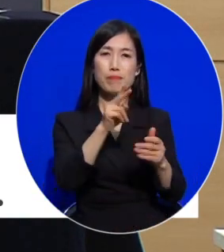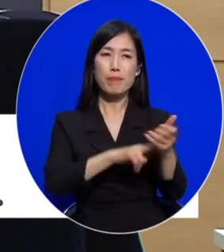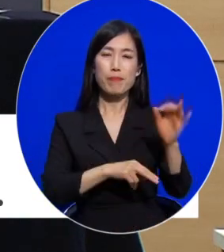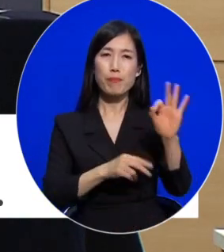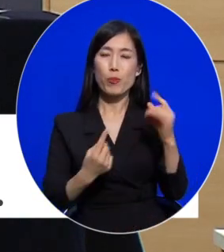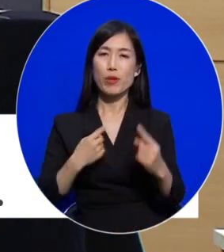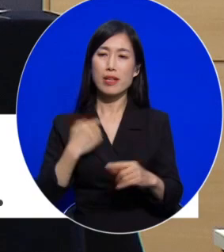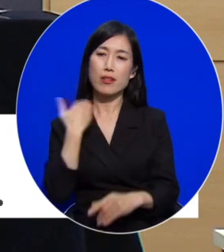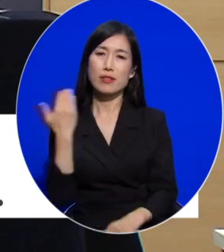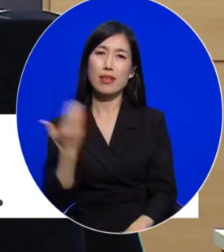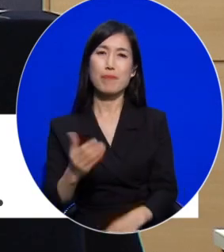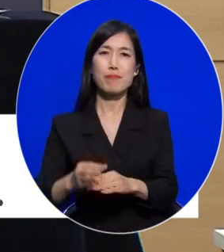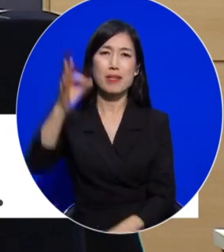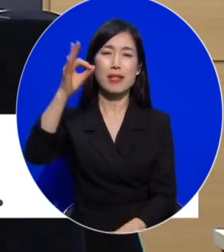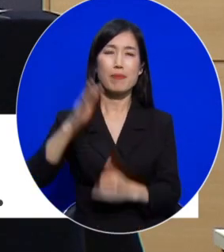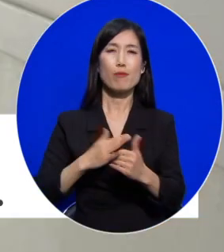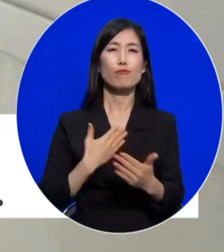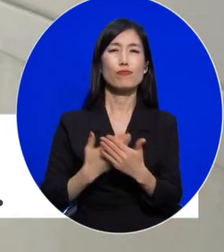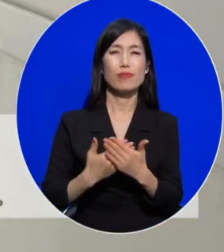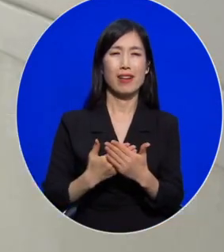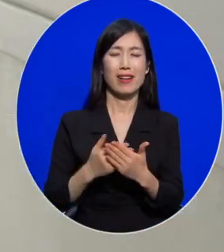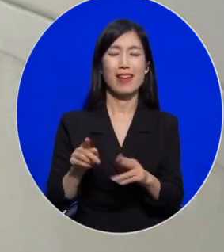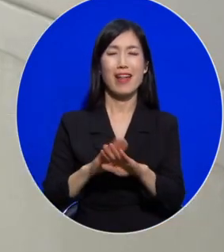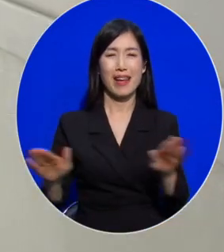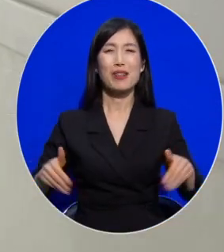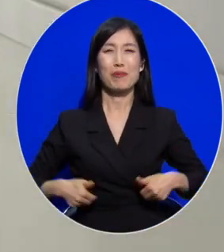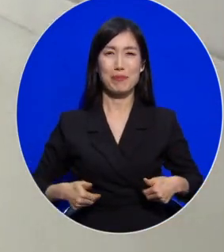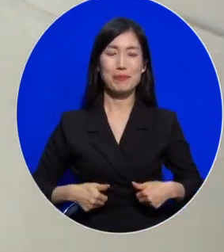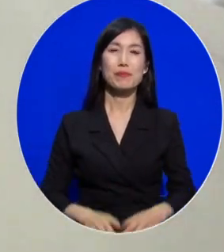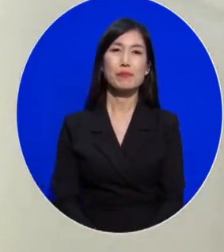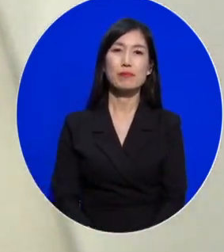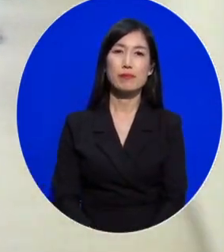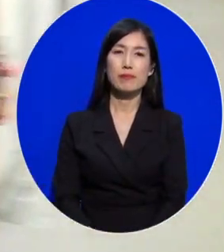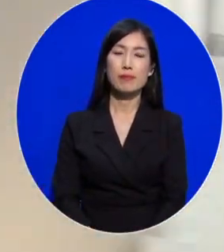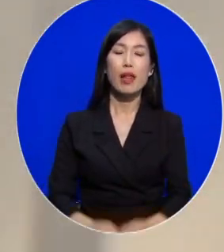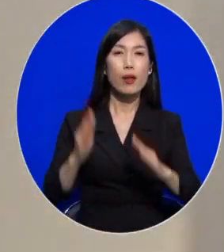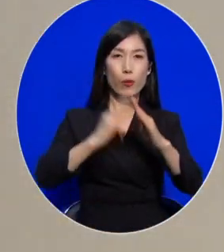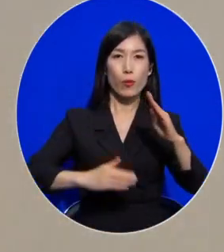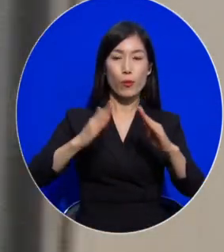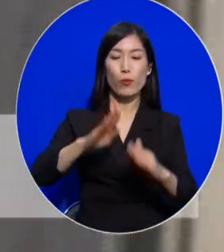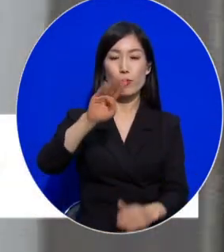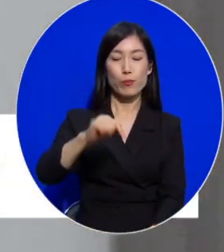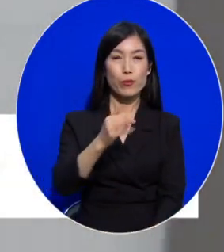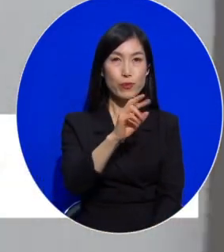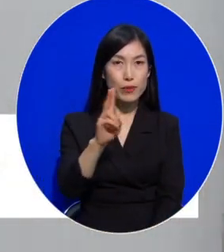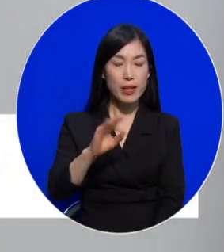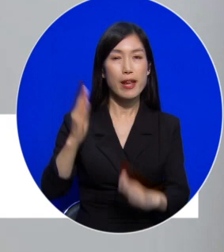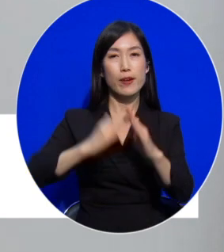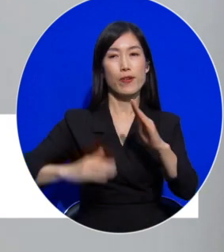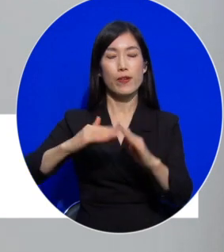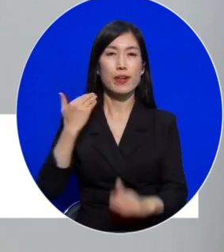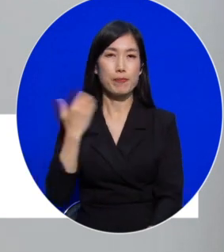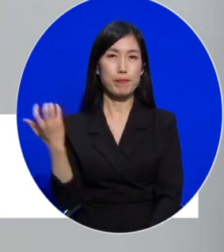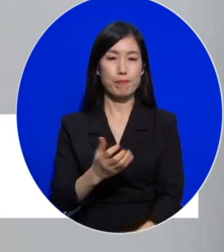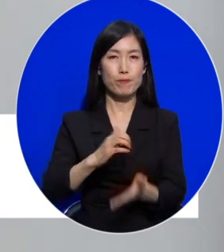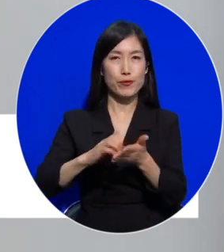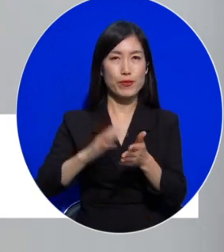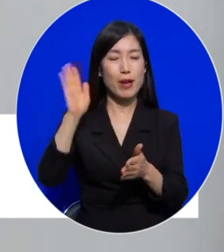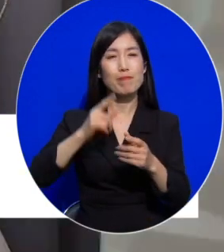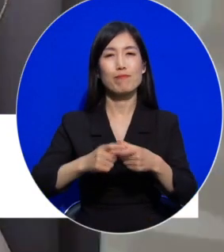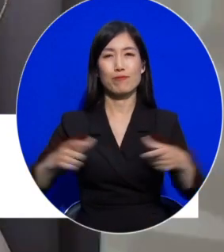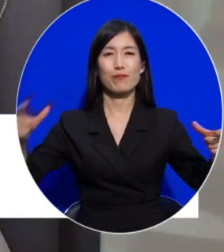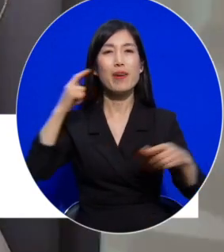부분을 저희가 좀 완화시킬 필요가 있다 국토부는 공공분양과 공공임대주택 공급도 지속해 나갈 것이라고